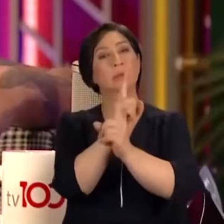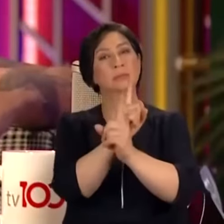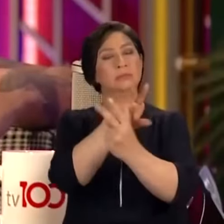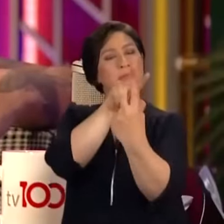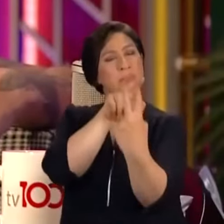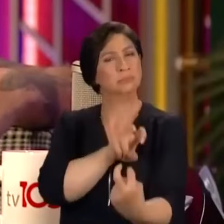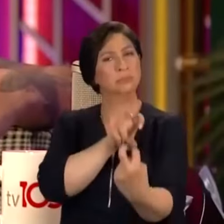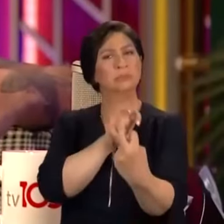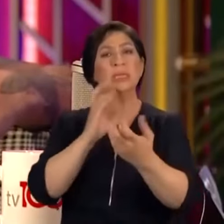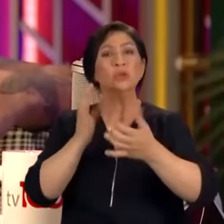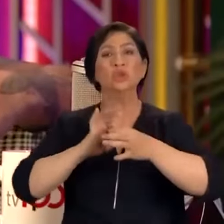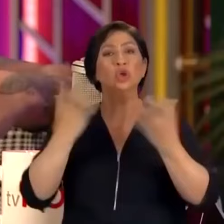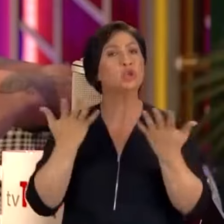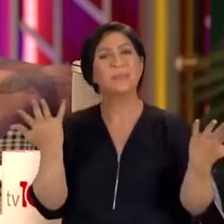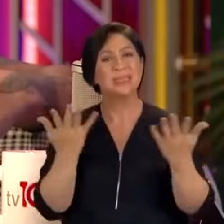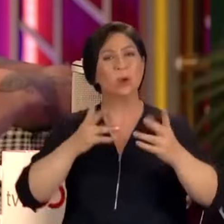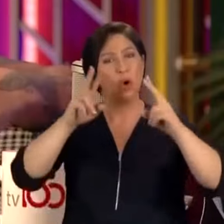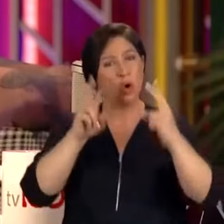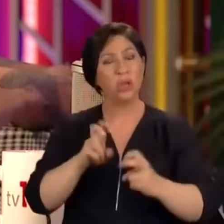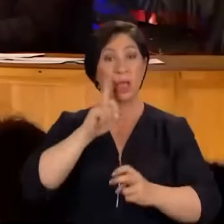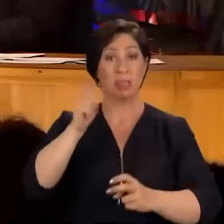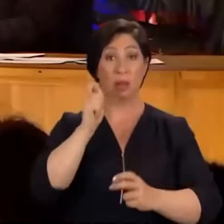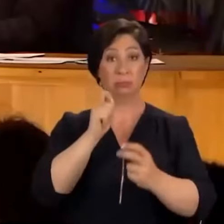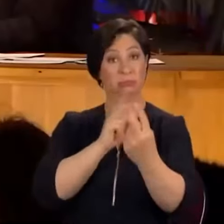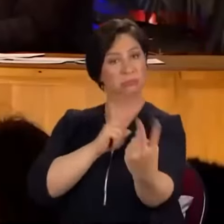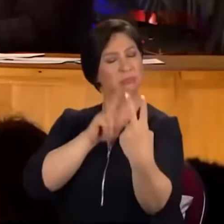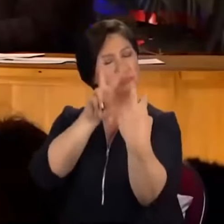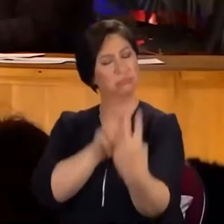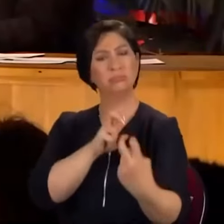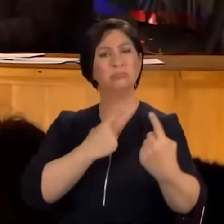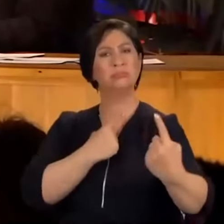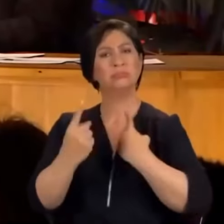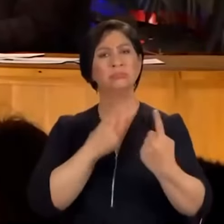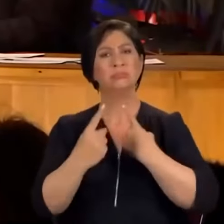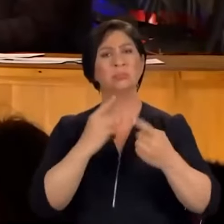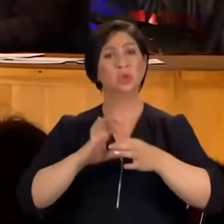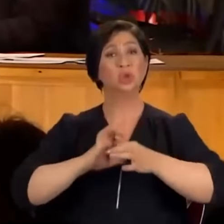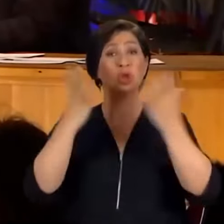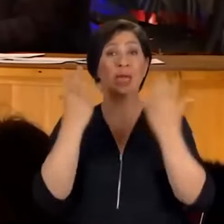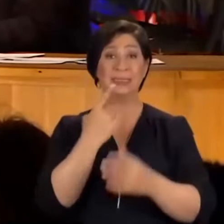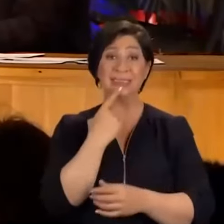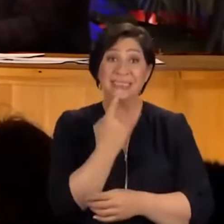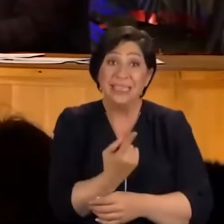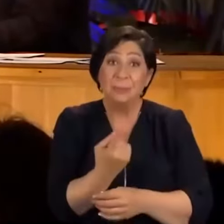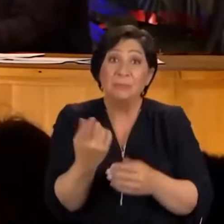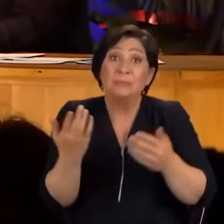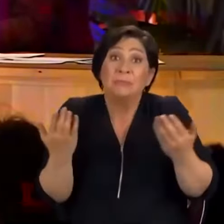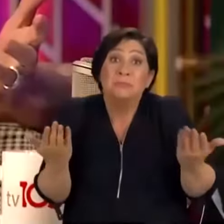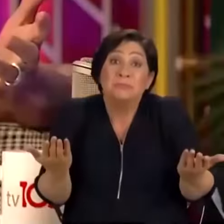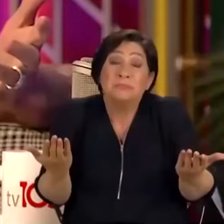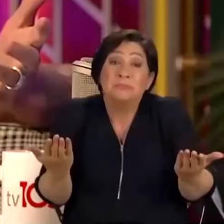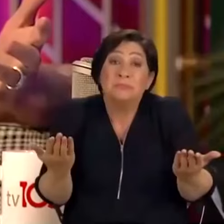Otururuz seninle nasıl çözmemiz gerekiyorsa iki delikanlı nasıl çözecekse o şekilde Biz çözeriz dedim tebrik ediyorum tebrik